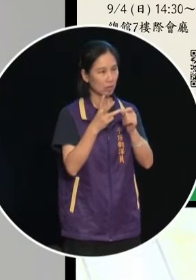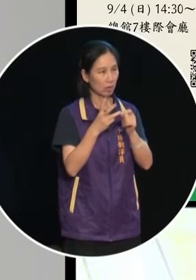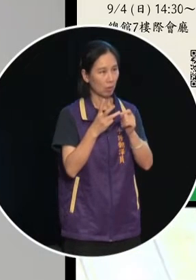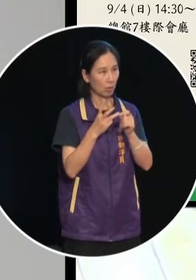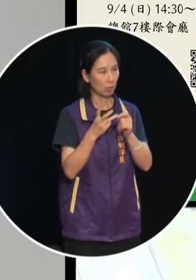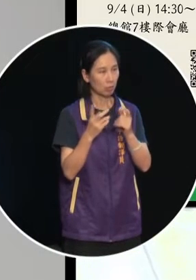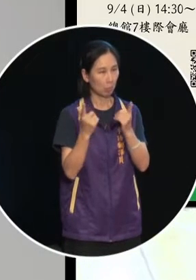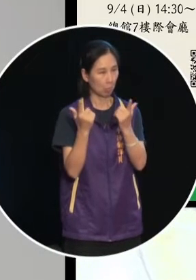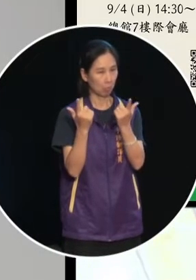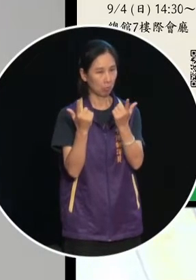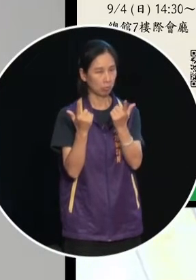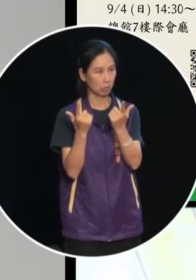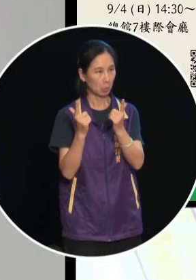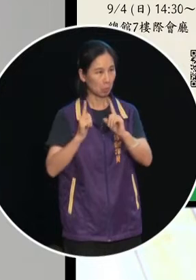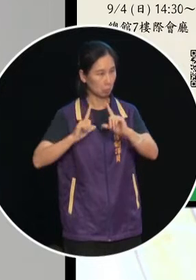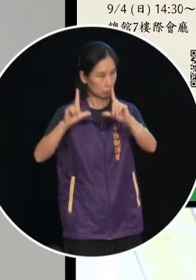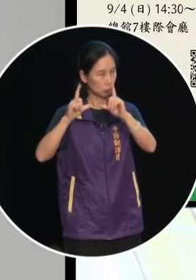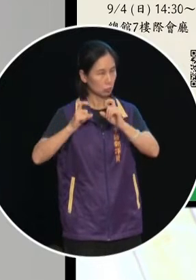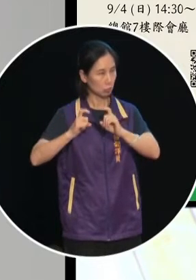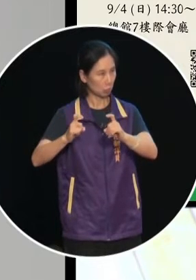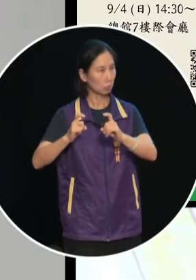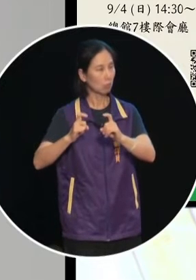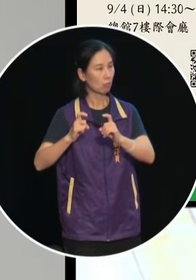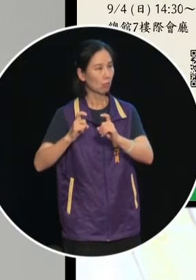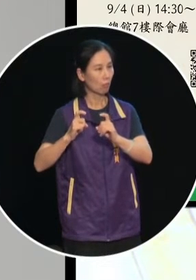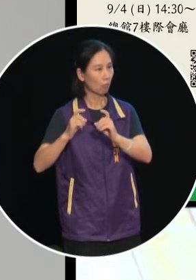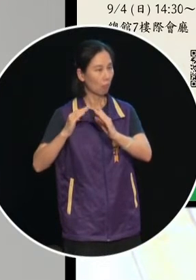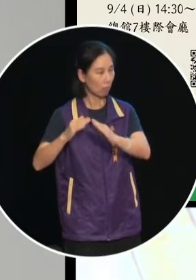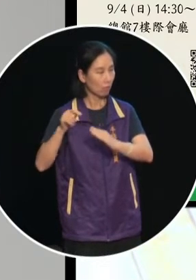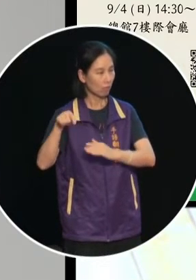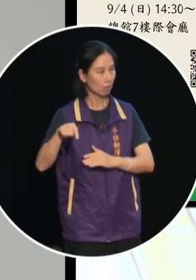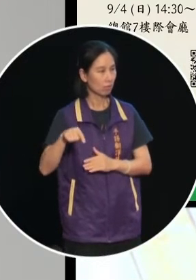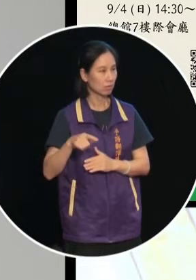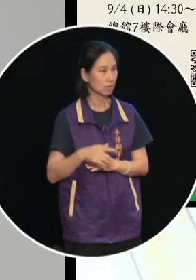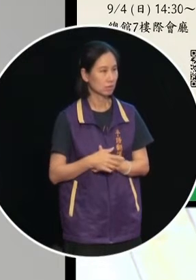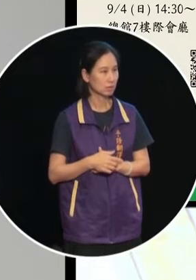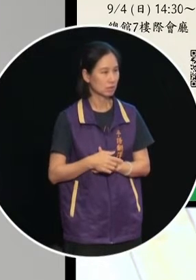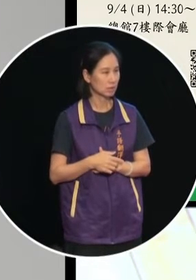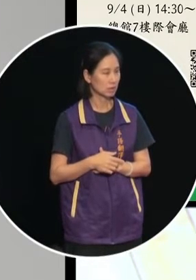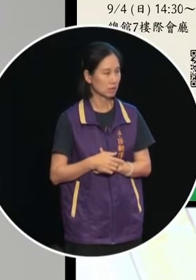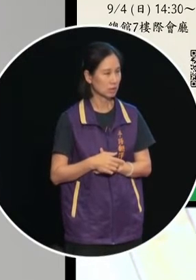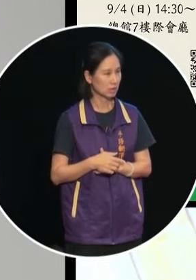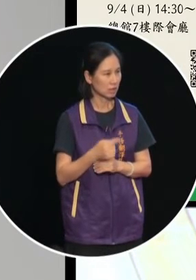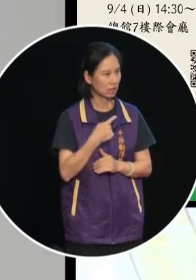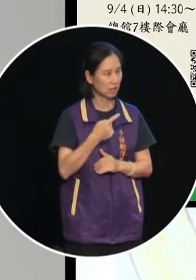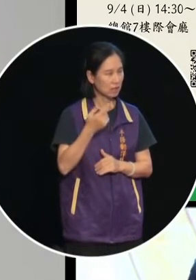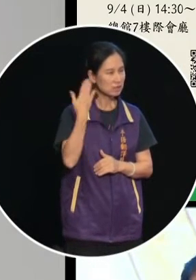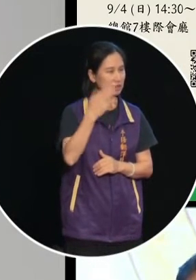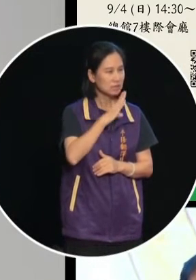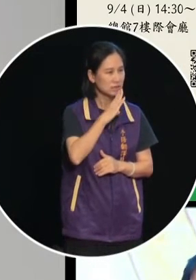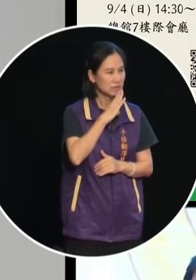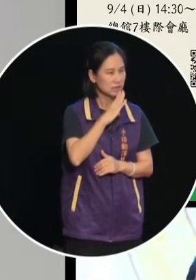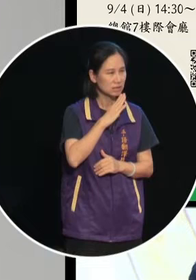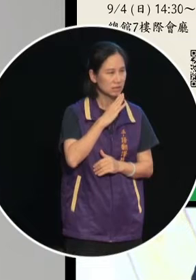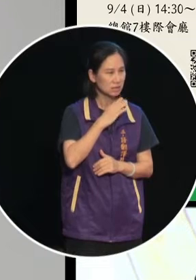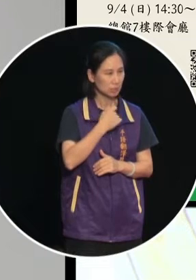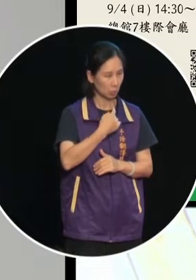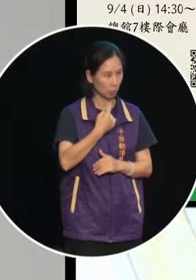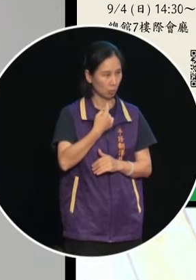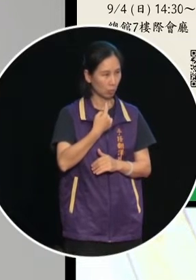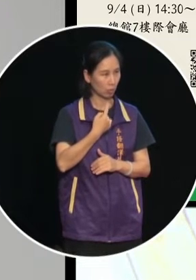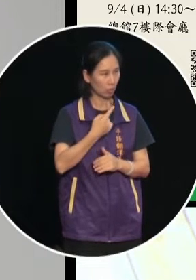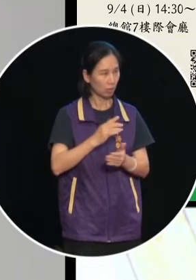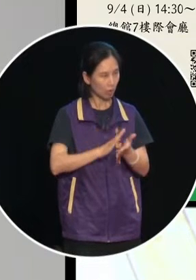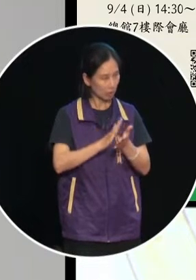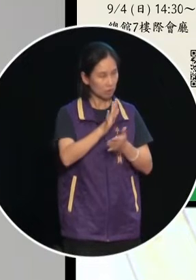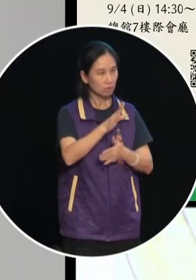变化有被问到的话，我这样回答，就日本以前是我们做为了吃为